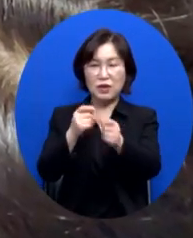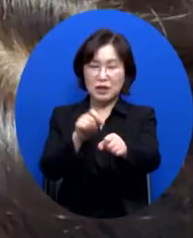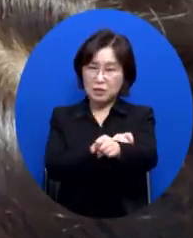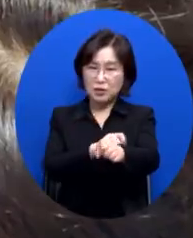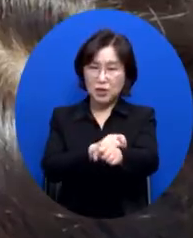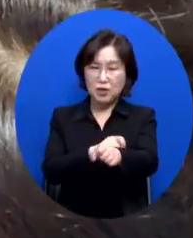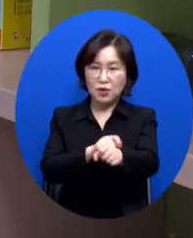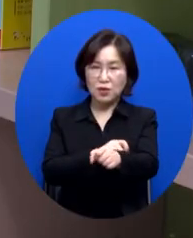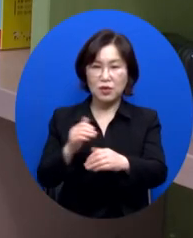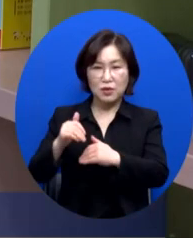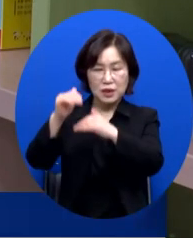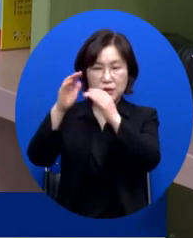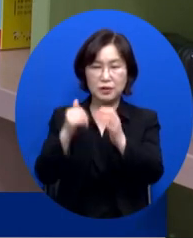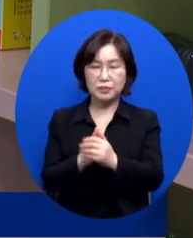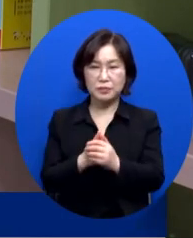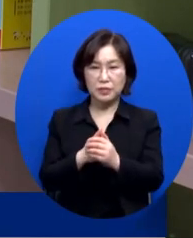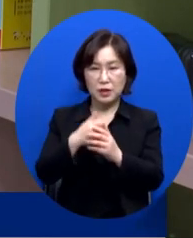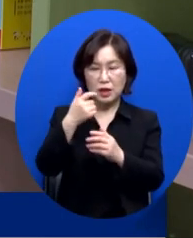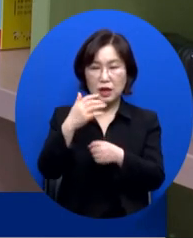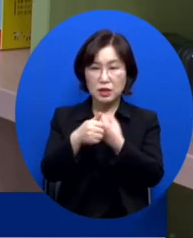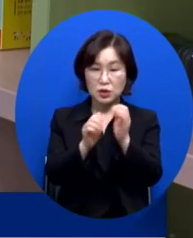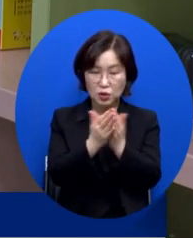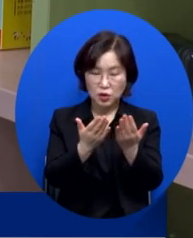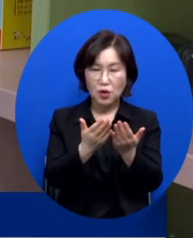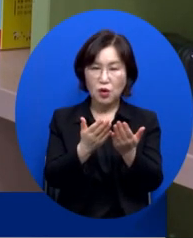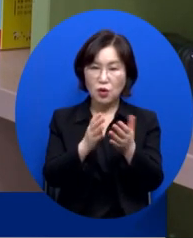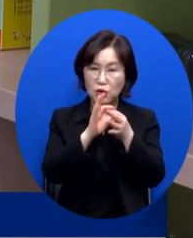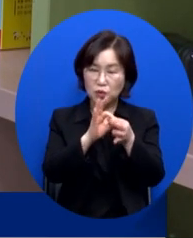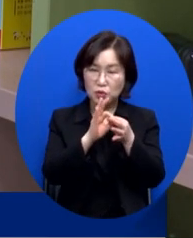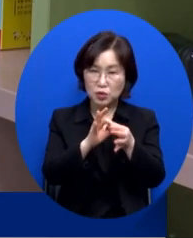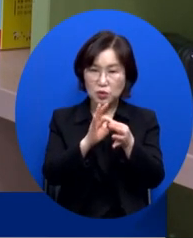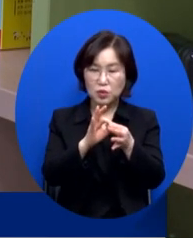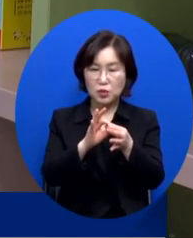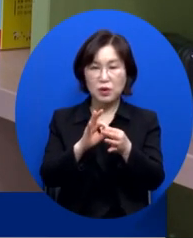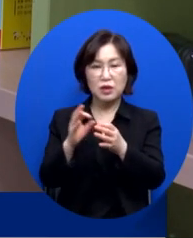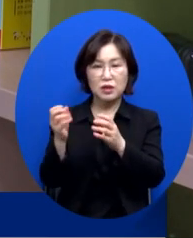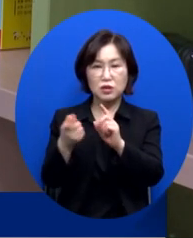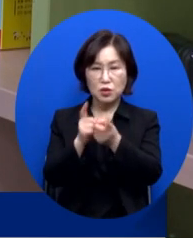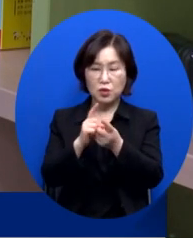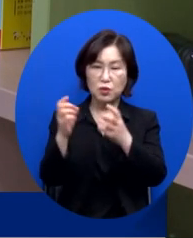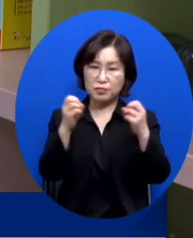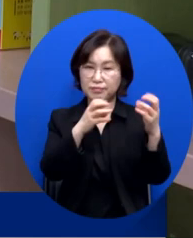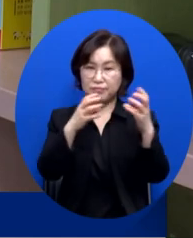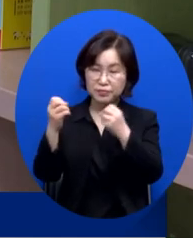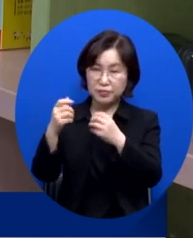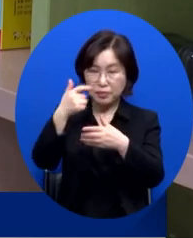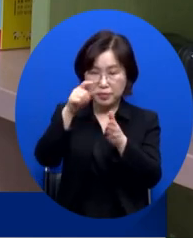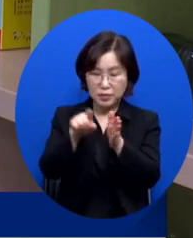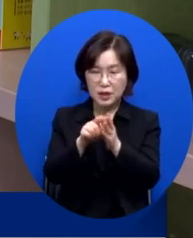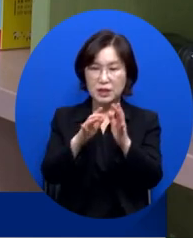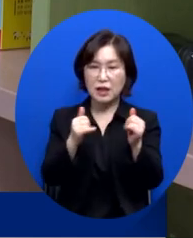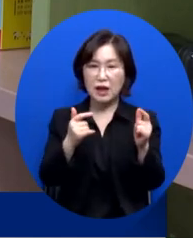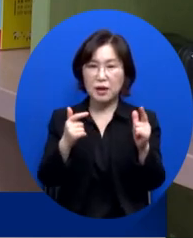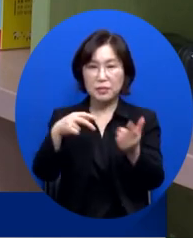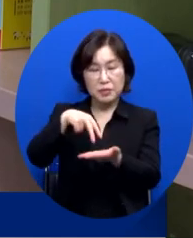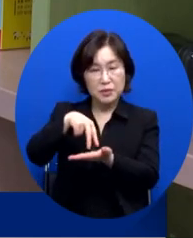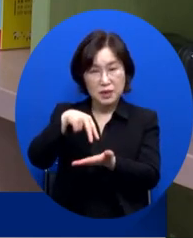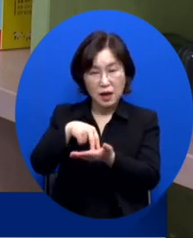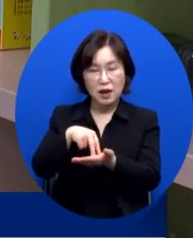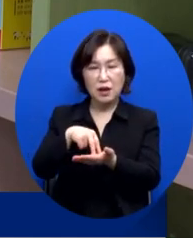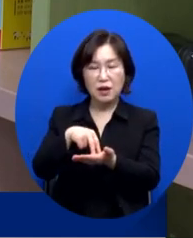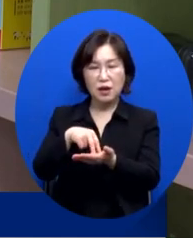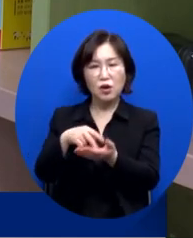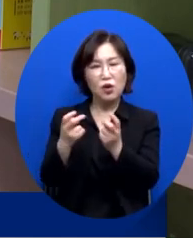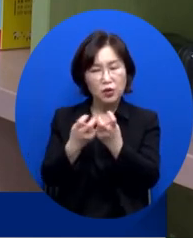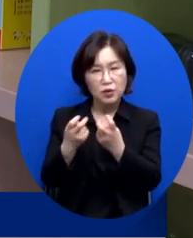과정입니다. 성경적인 관점으로 같이 토론하고 이야기해 볼 수 있고 기독교인으로서 또 어떻게